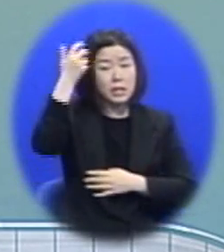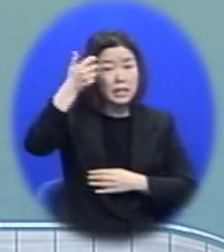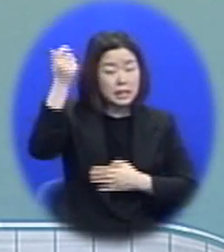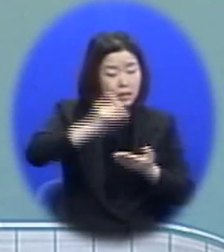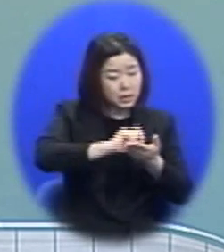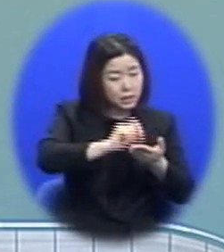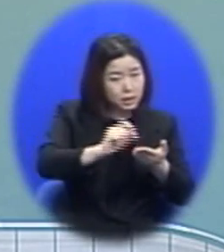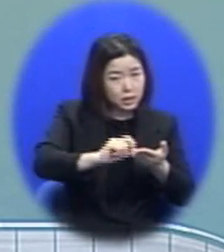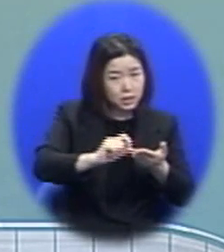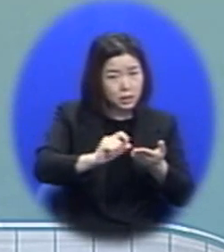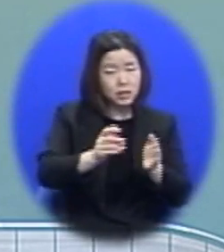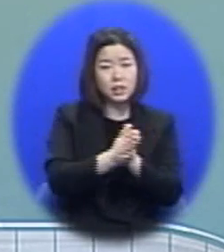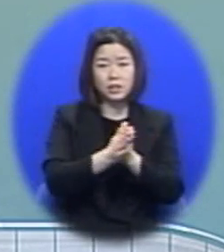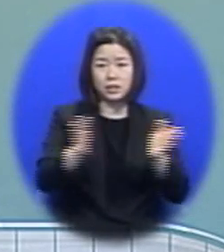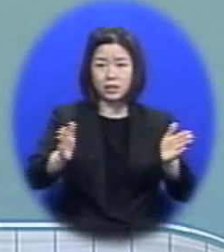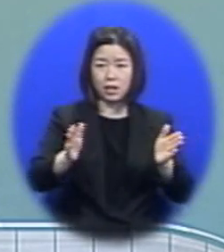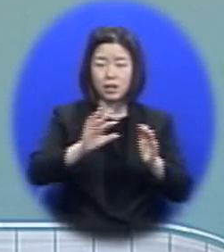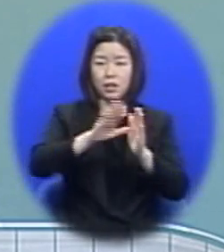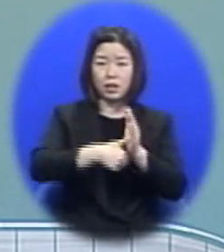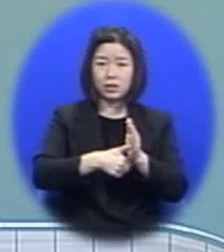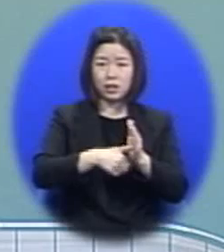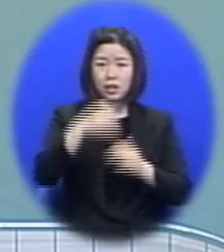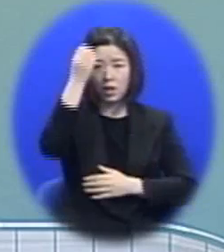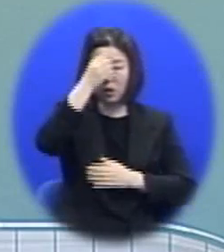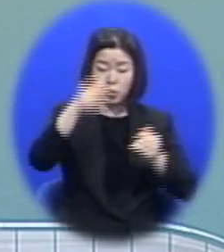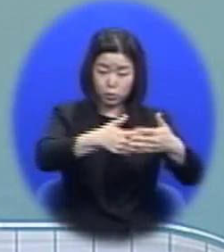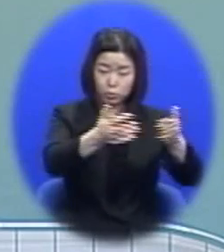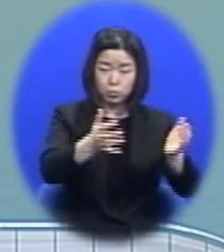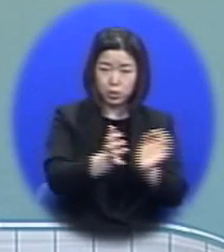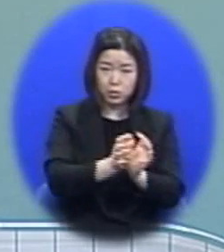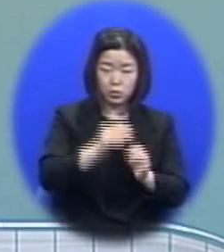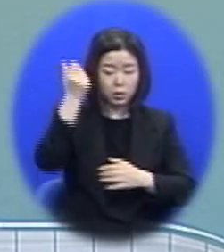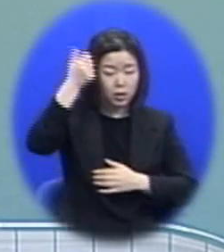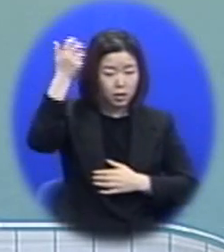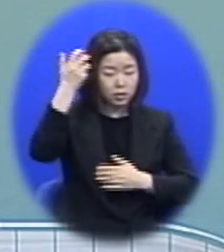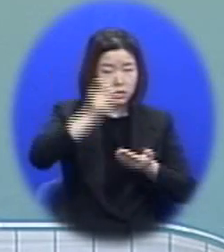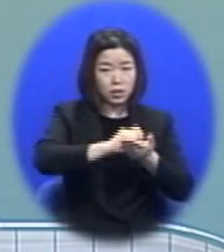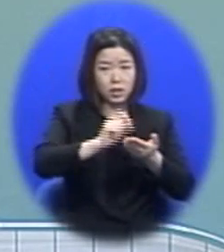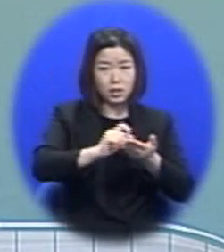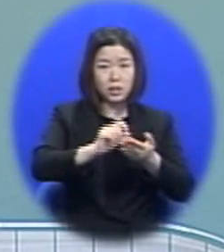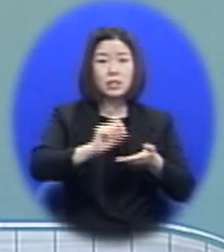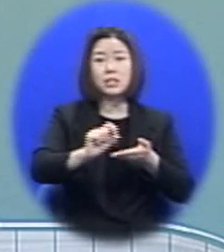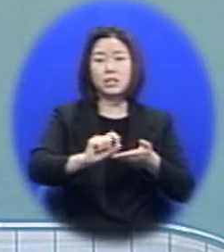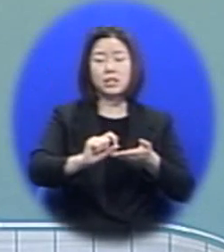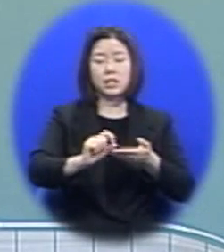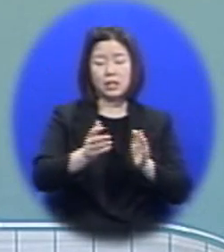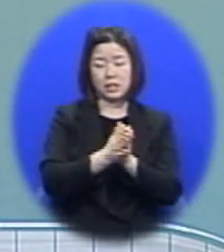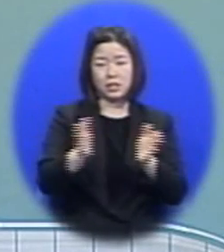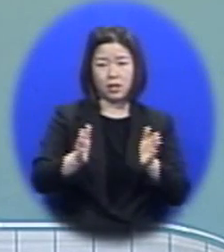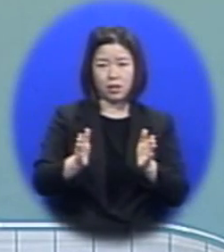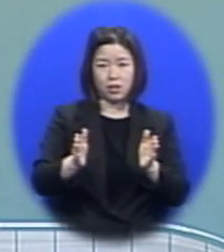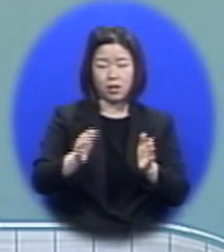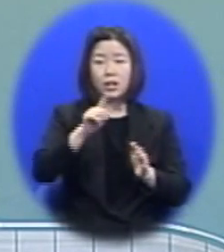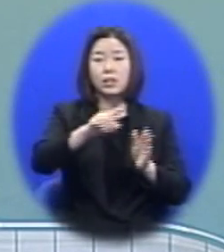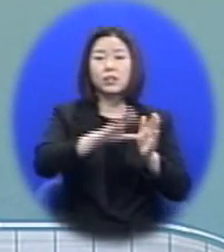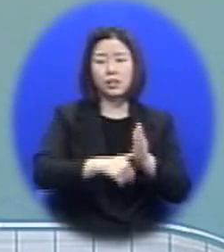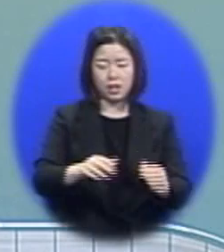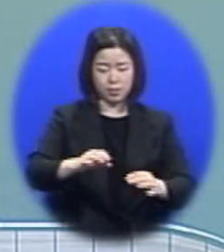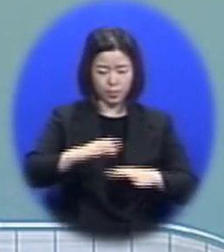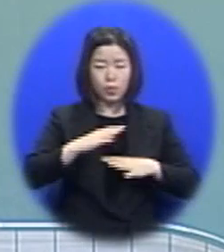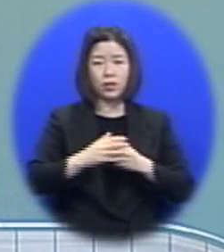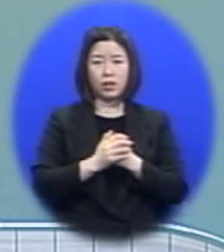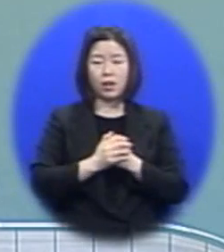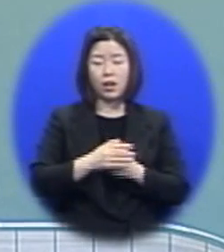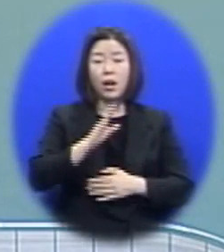고등부에서 영성일기를 쓰기 시작했습니다 깜짝 놀랐다는 진짜 주님은